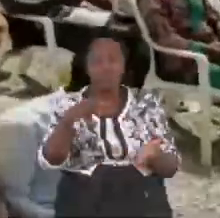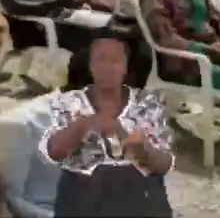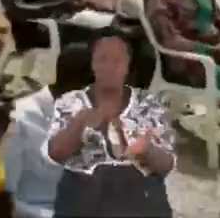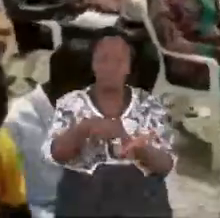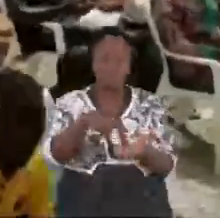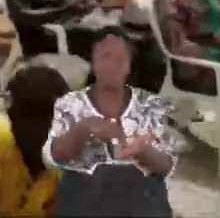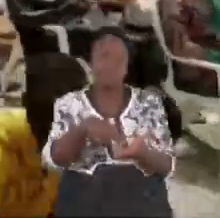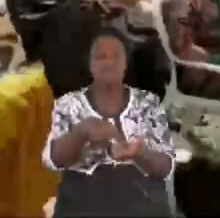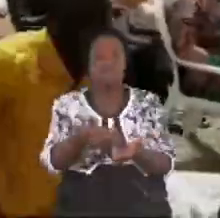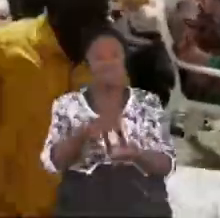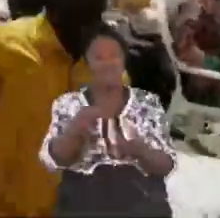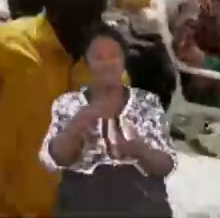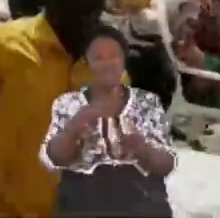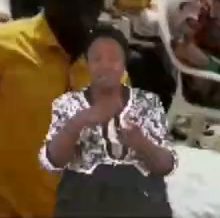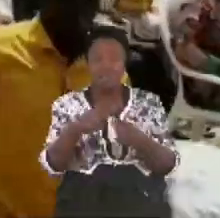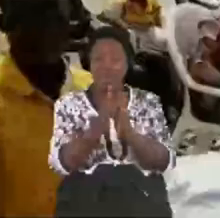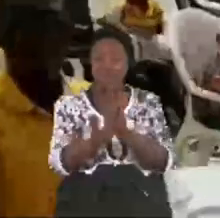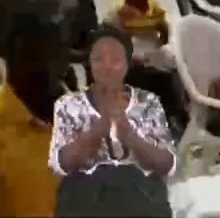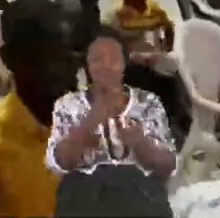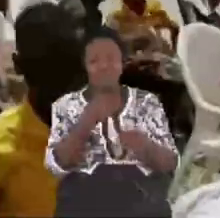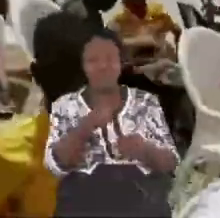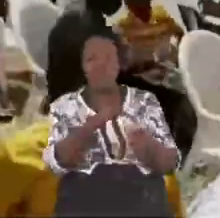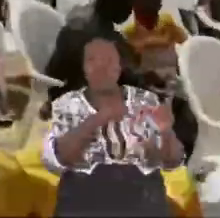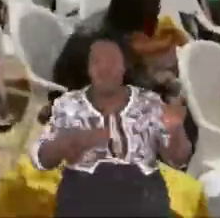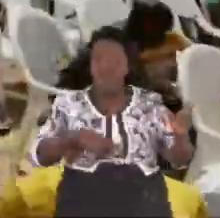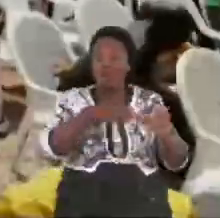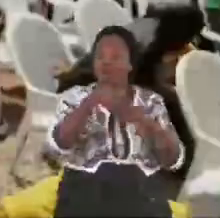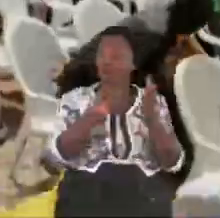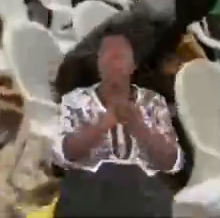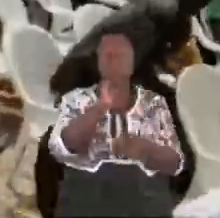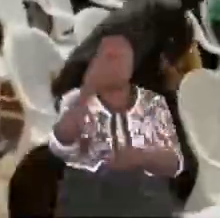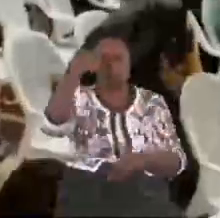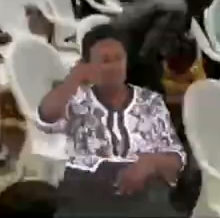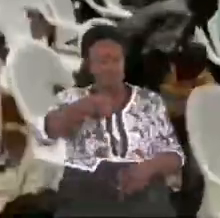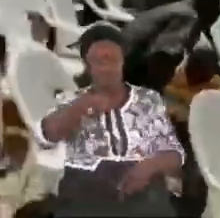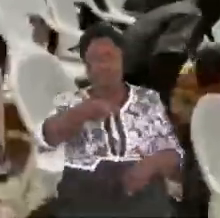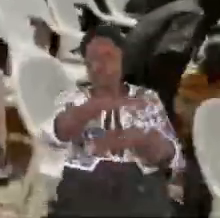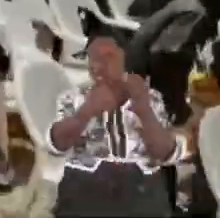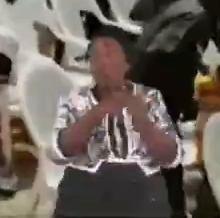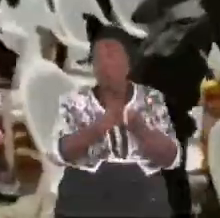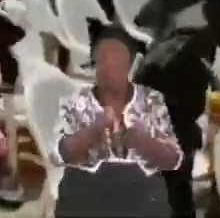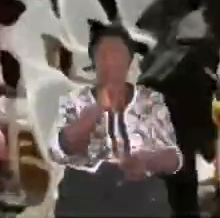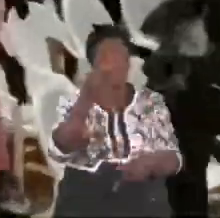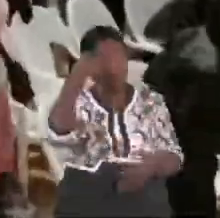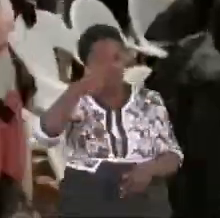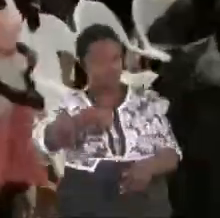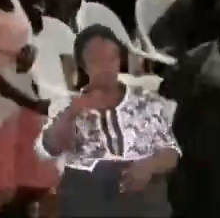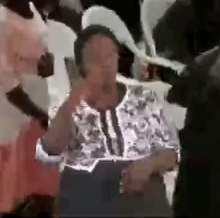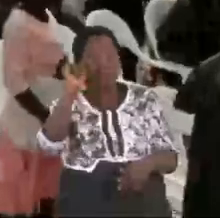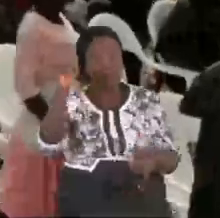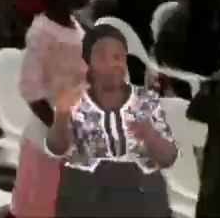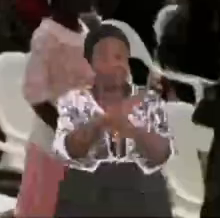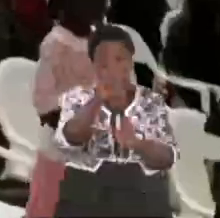lever? Et dis, Seigneur, tout c'est pour moi. Tout ça c'est pour moi. Tout ça c'est pour moi. De sa